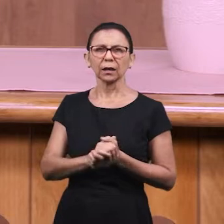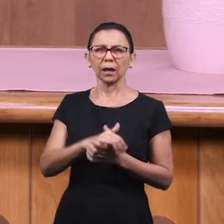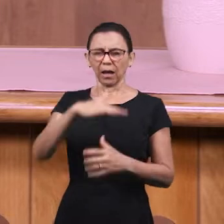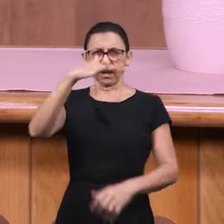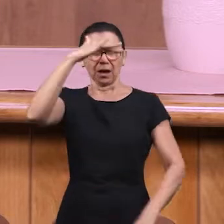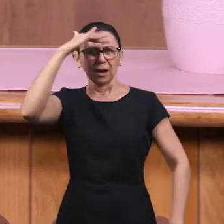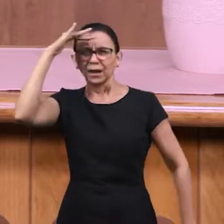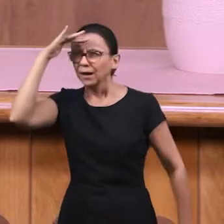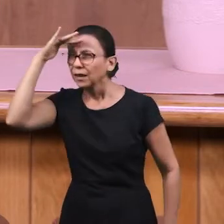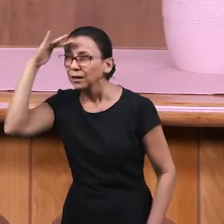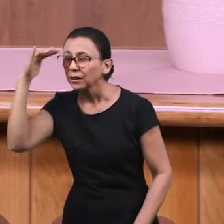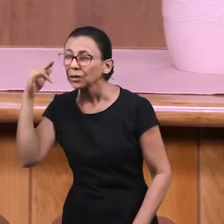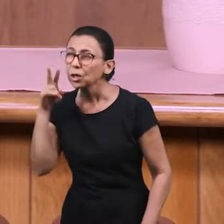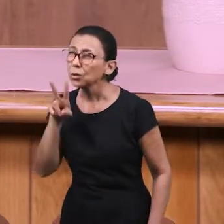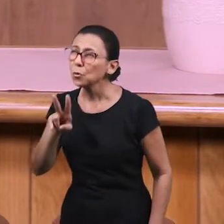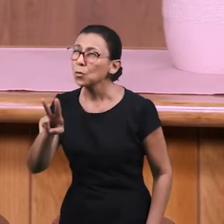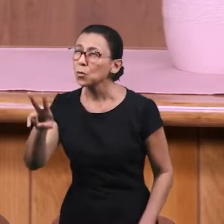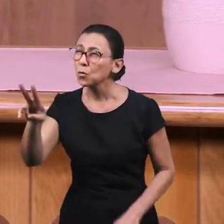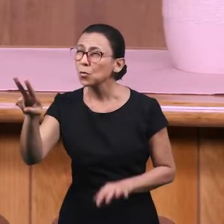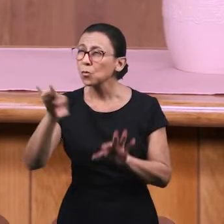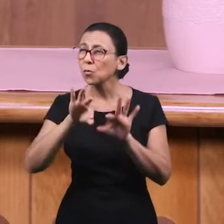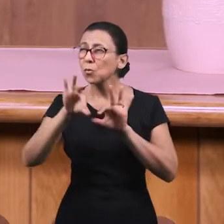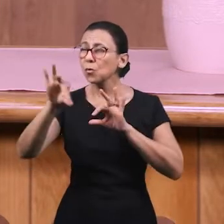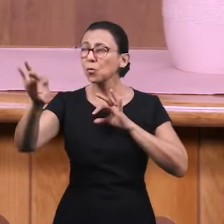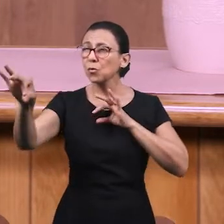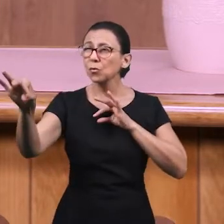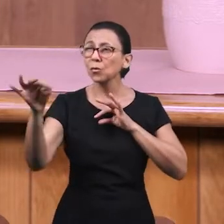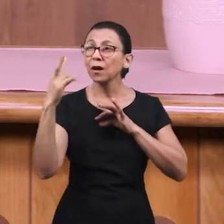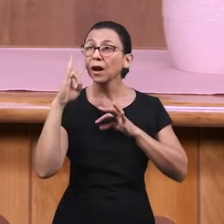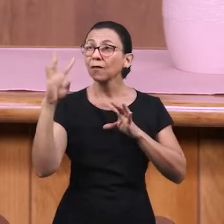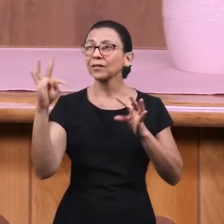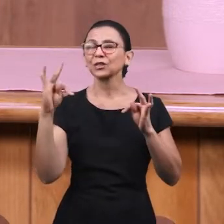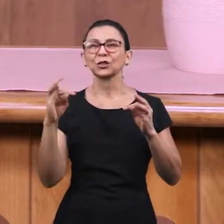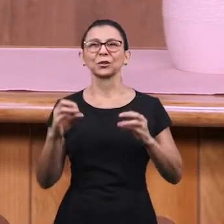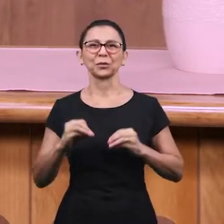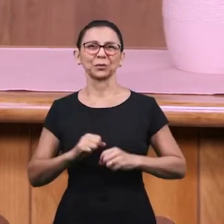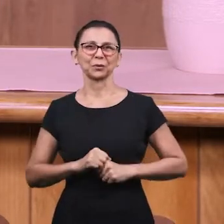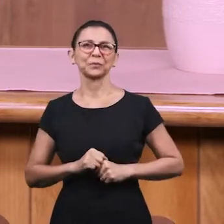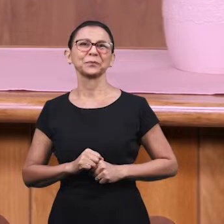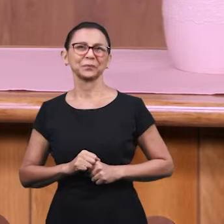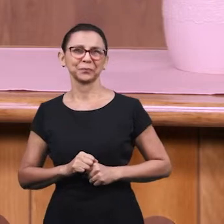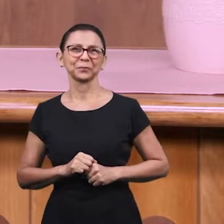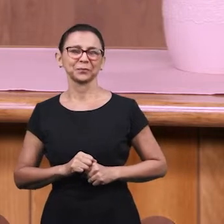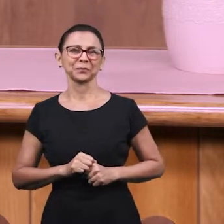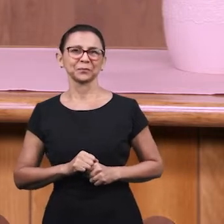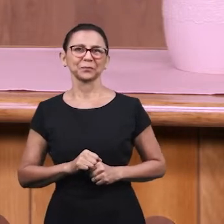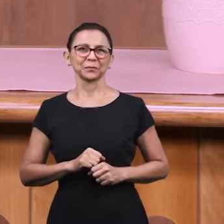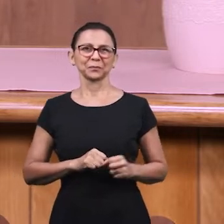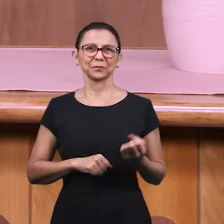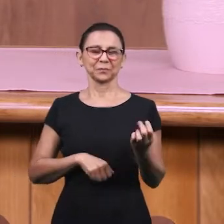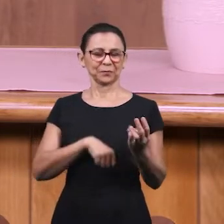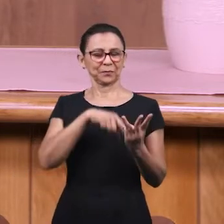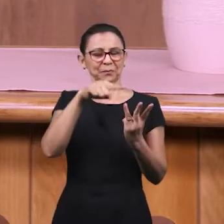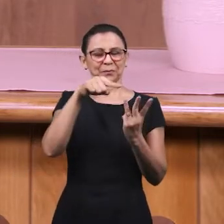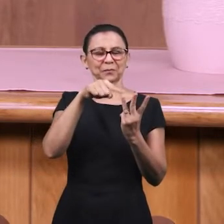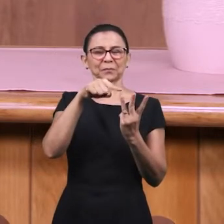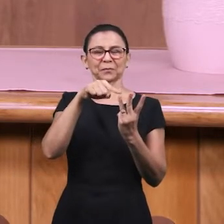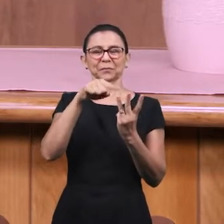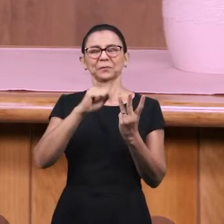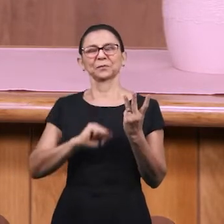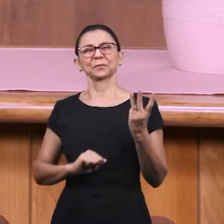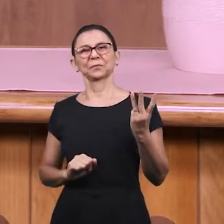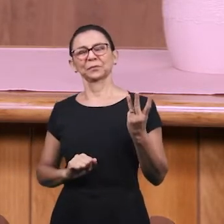Это второе исцеление, да? Итак, третье. Давайте на